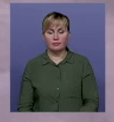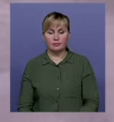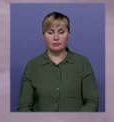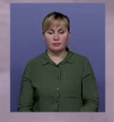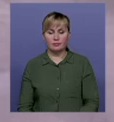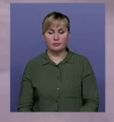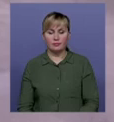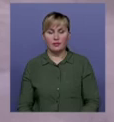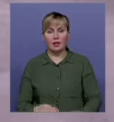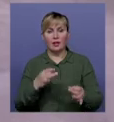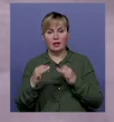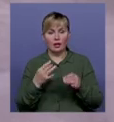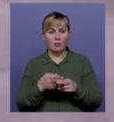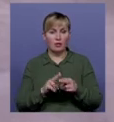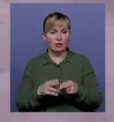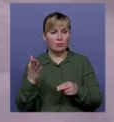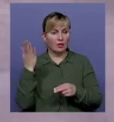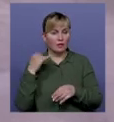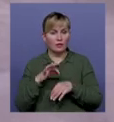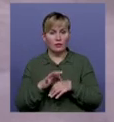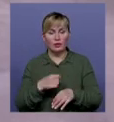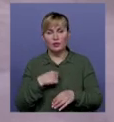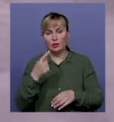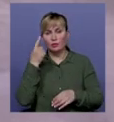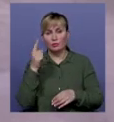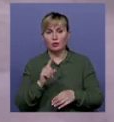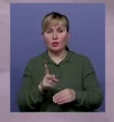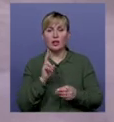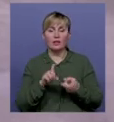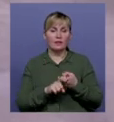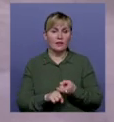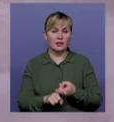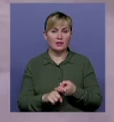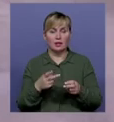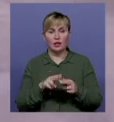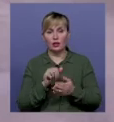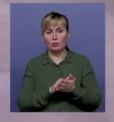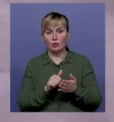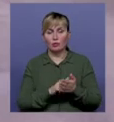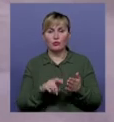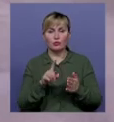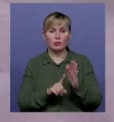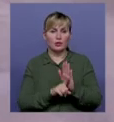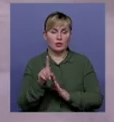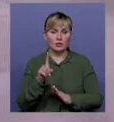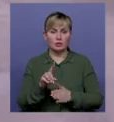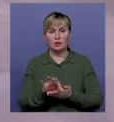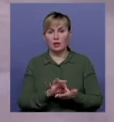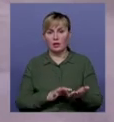разговор об этом ведется давно я думаю коронавирус как раз дает повод что приступить немедленно